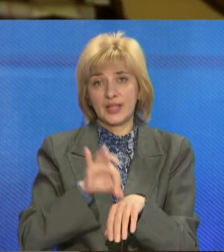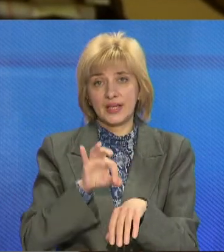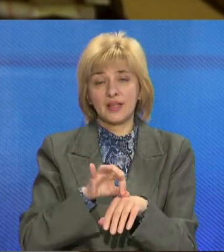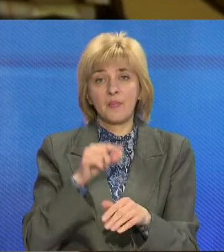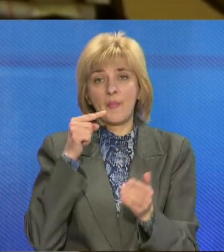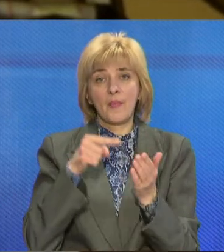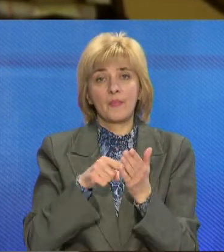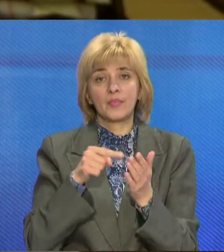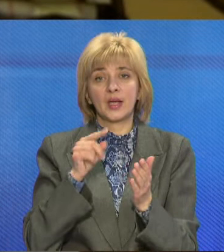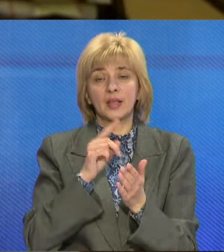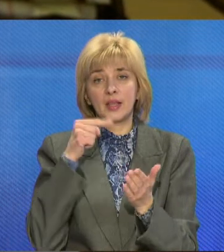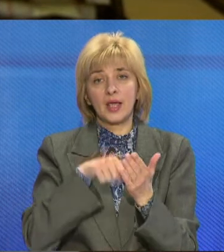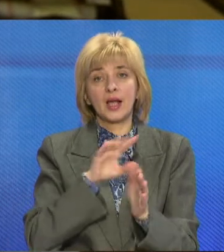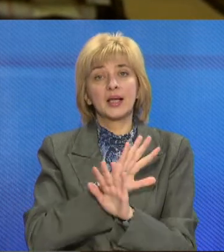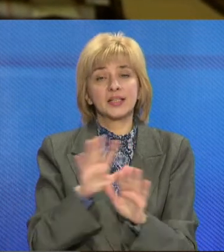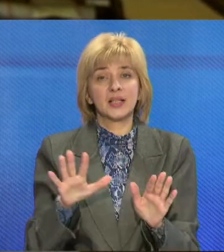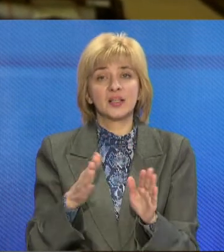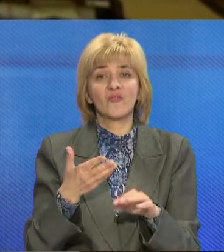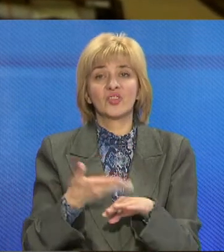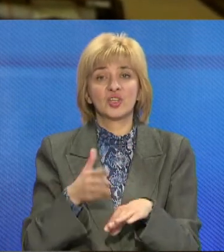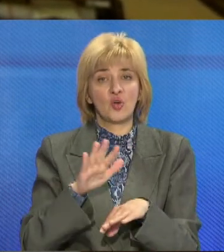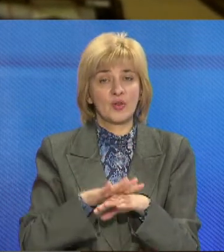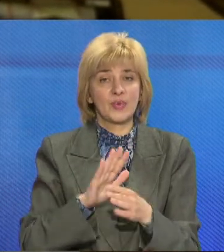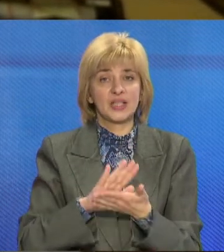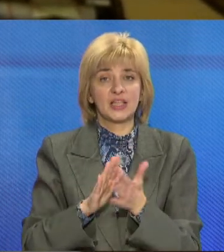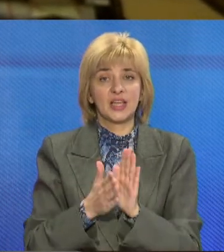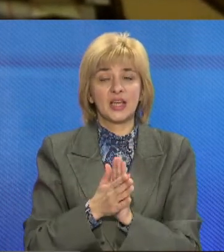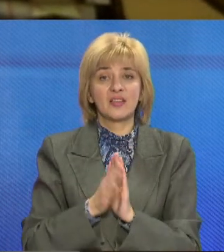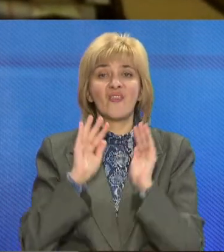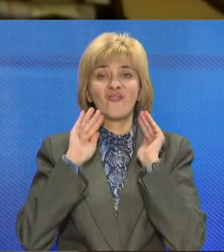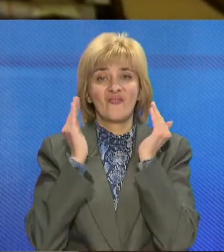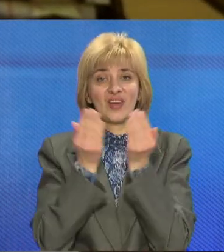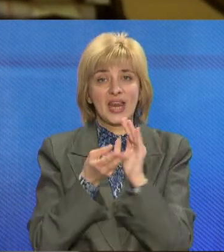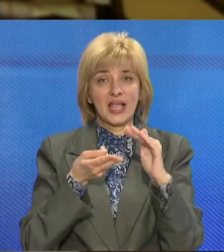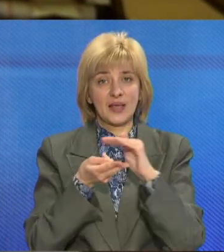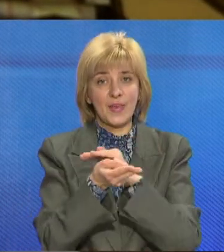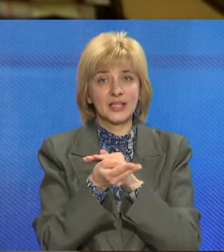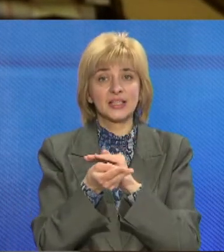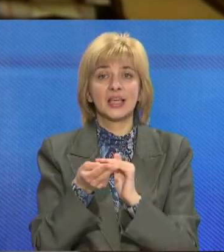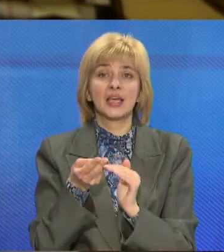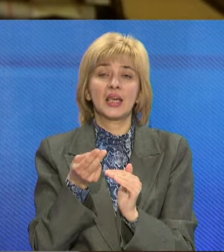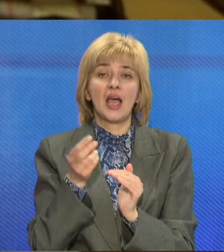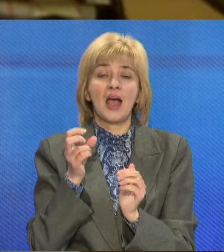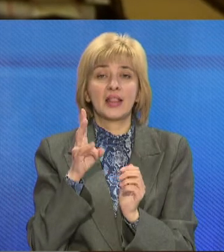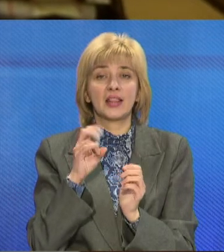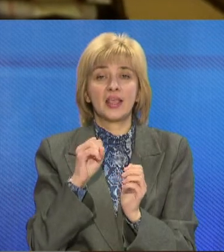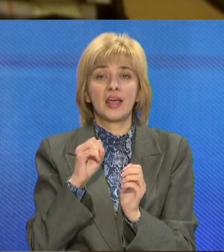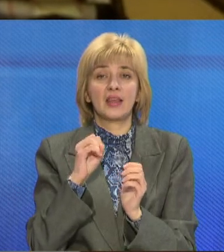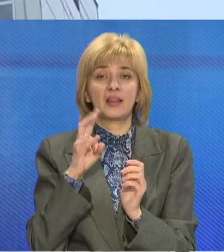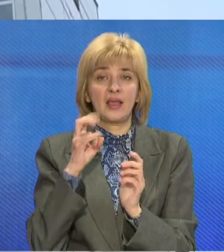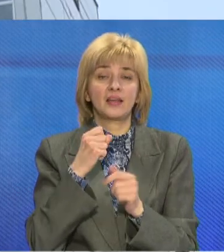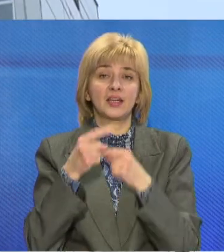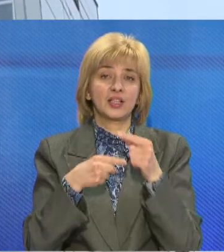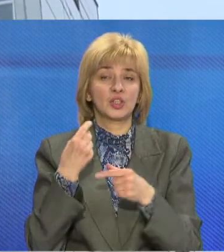тяжелом состоянии на койках реанимации и уже не на неинвазивной вентиляции, а на традиционной искусственной